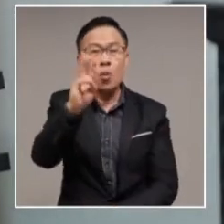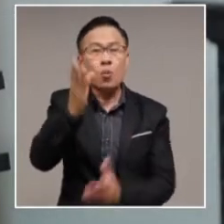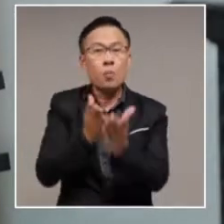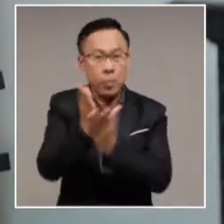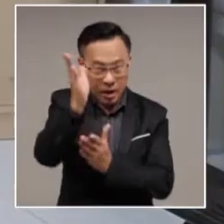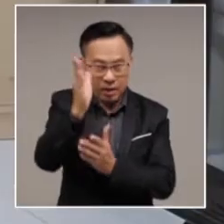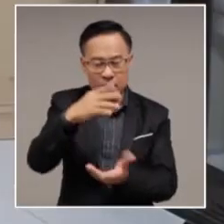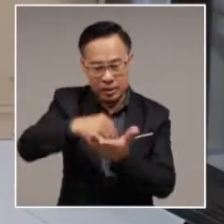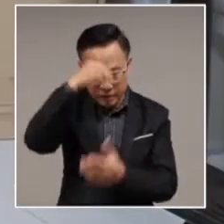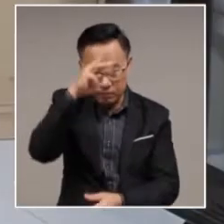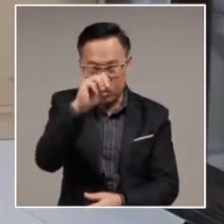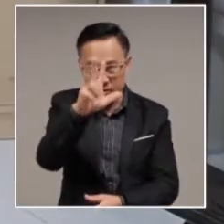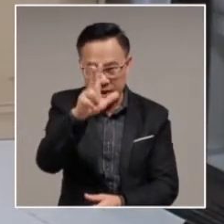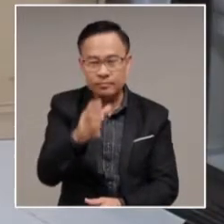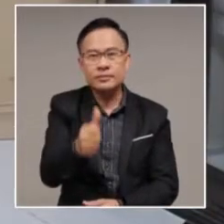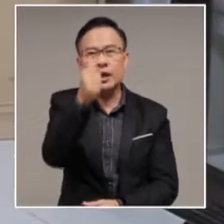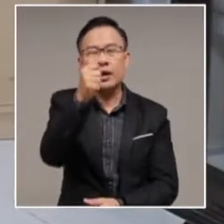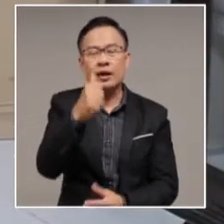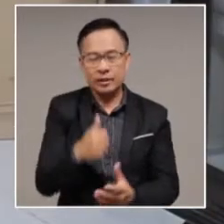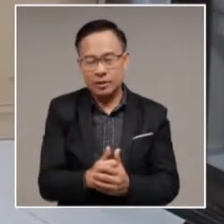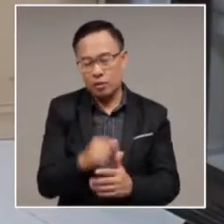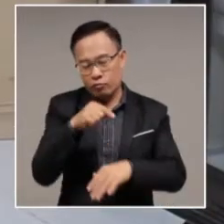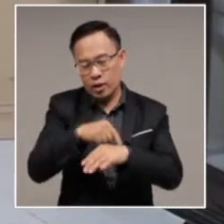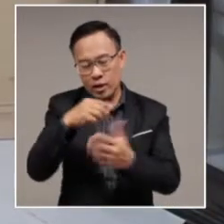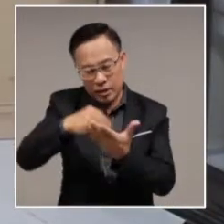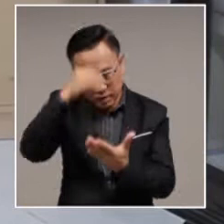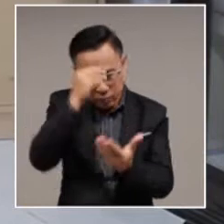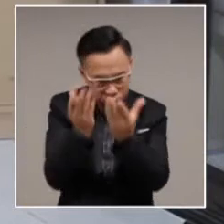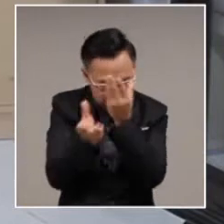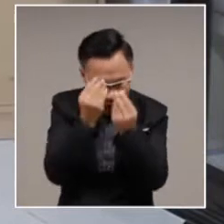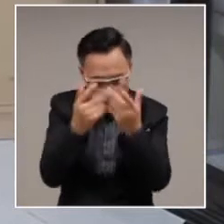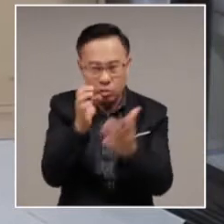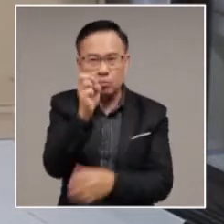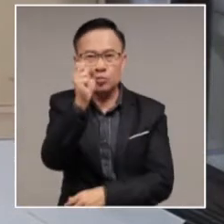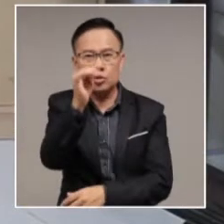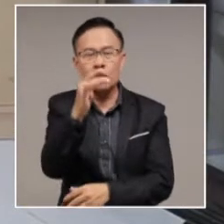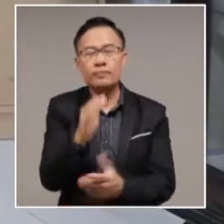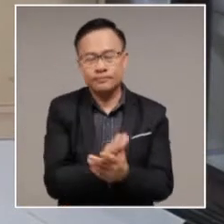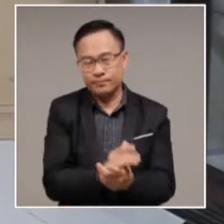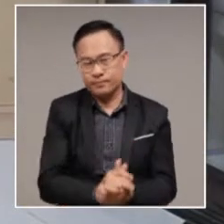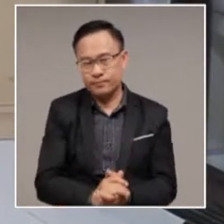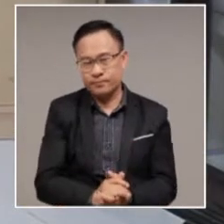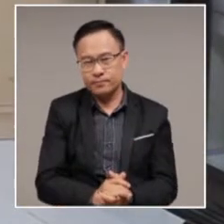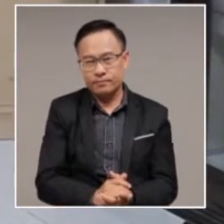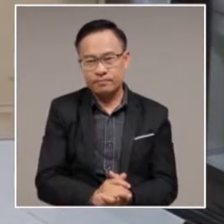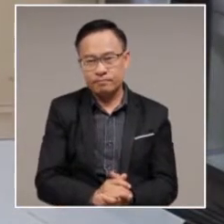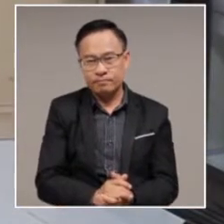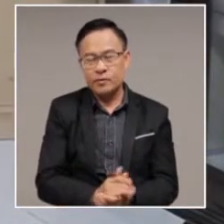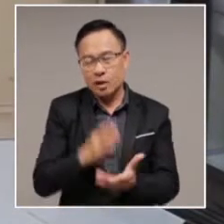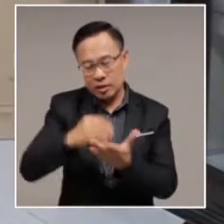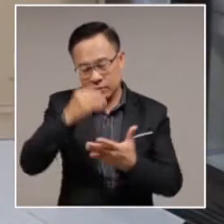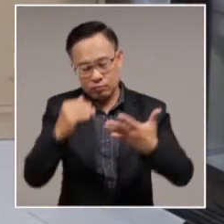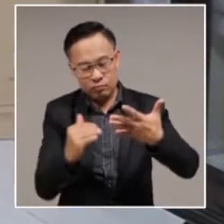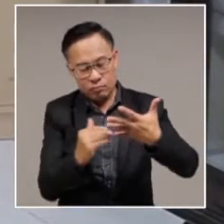ทอมค่ะก็คือถึงเวลาก็ไปสอบตามสถานที่ที่เขาจัดให้สอบก็จนจ